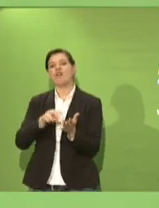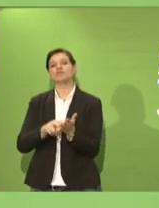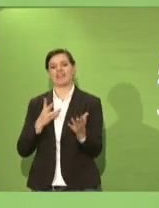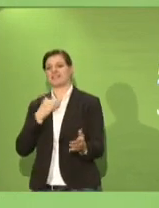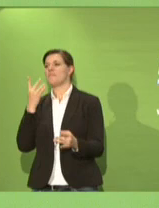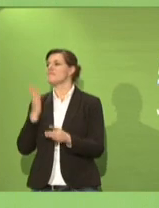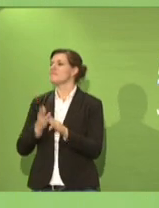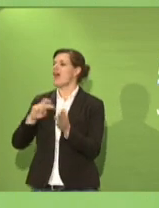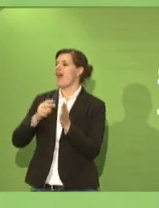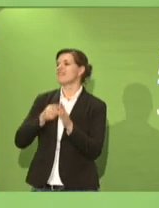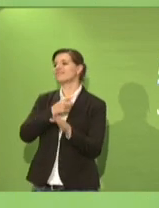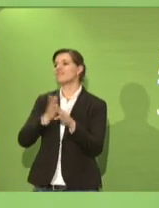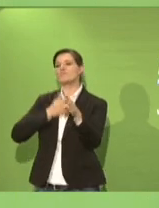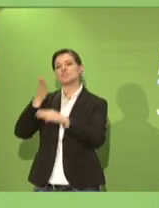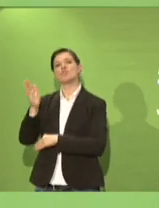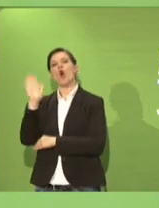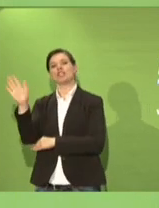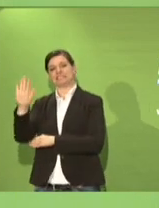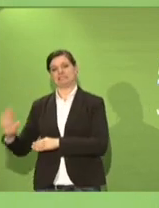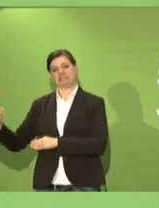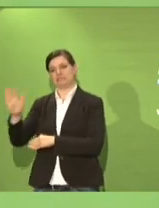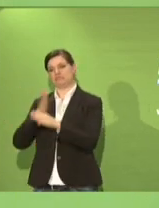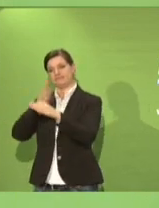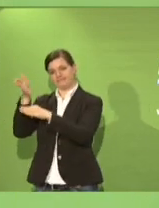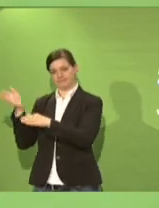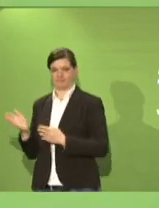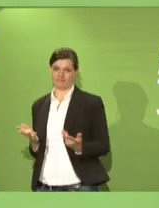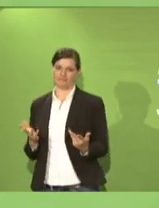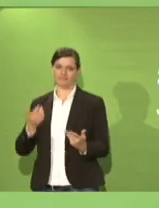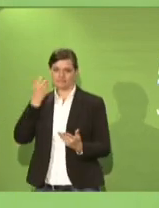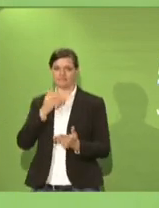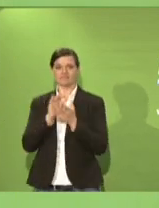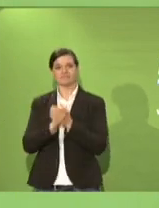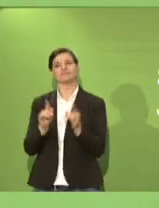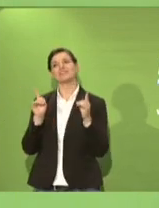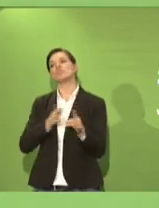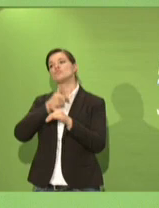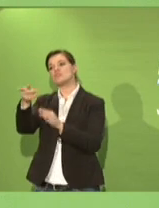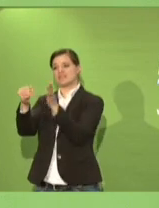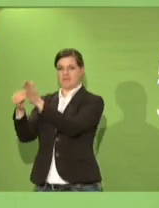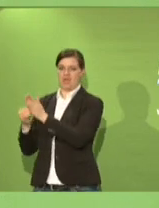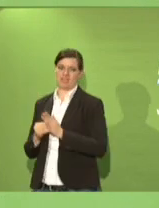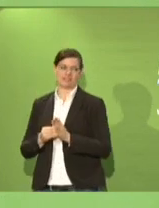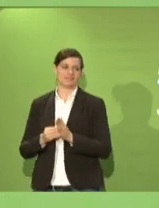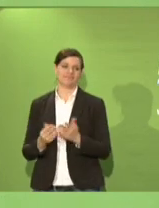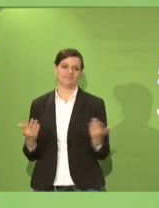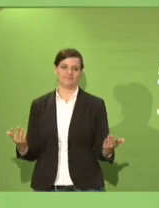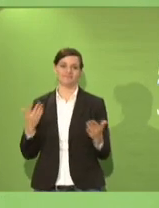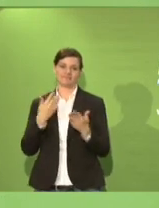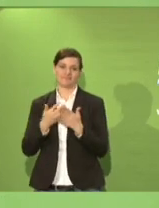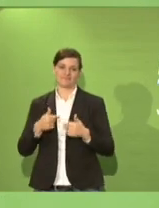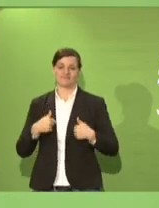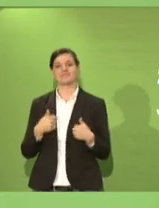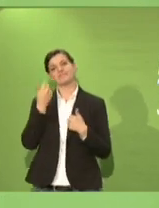die Wahlen haben. Wir wollen nach den Landtagswahlen auch im Osten was zu feiern haben. Und deswegen bitte ich euch, bringt euch